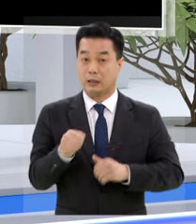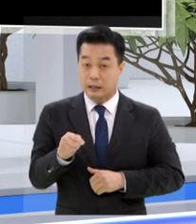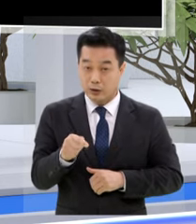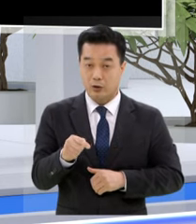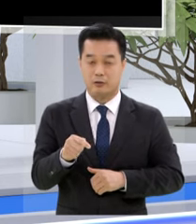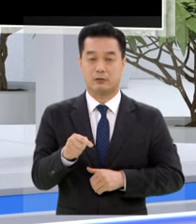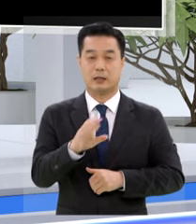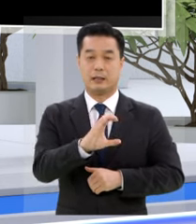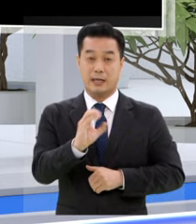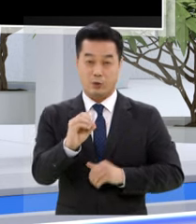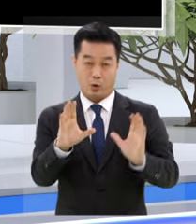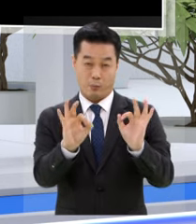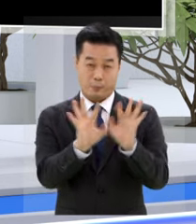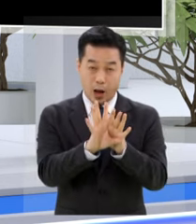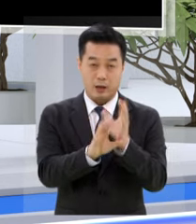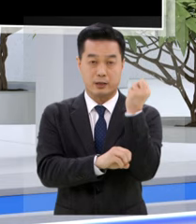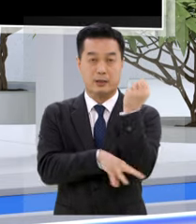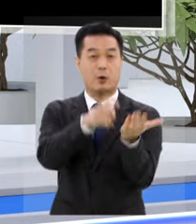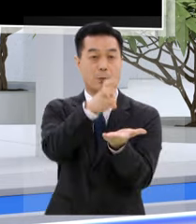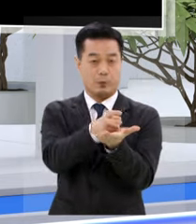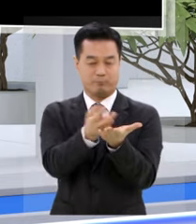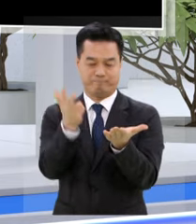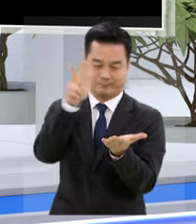탄소 중립 기본법 재정까지